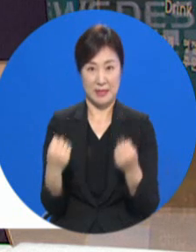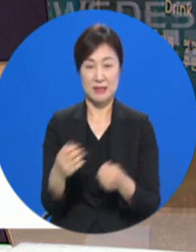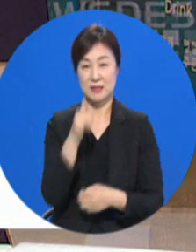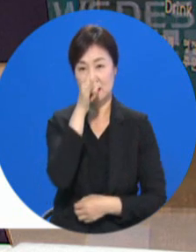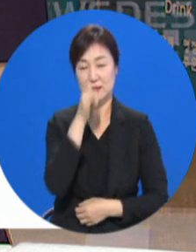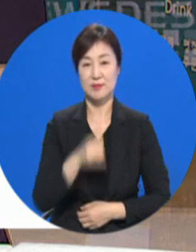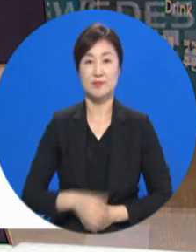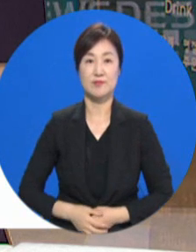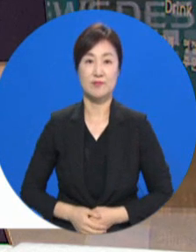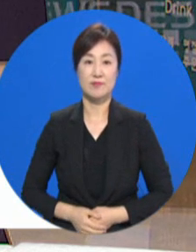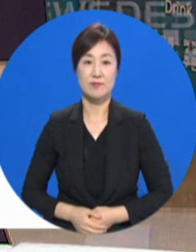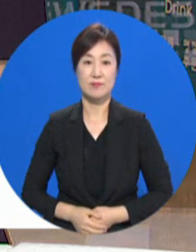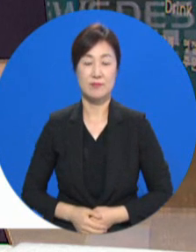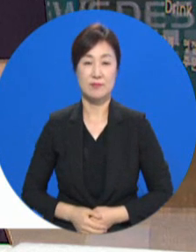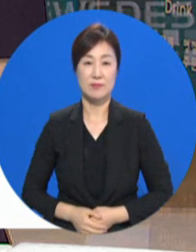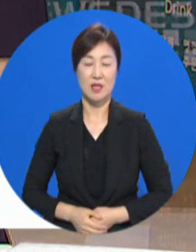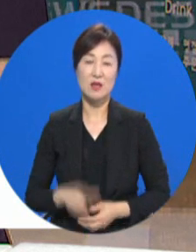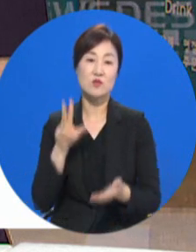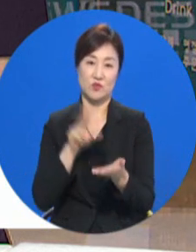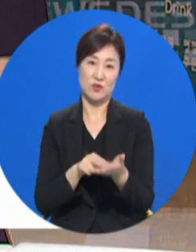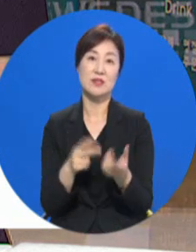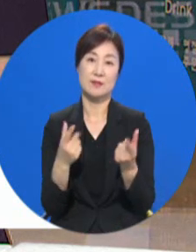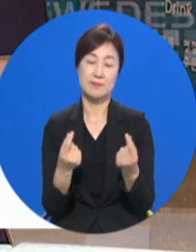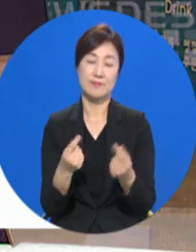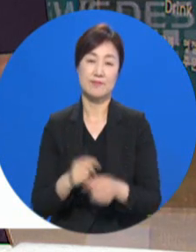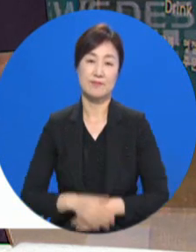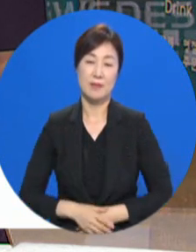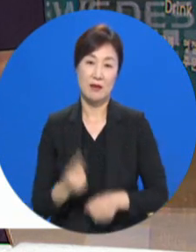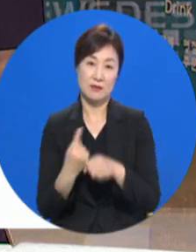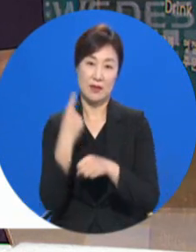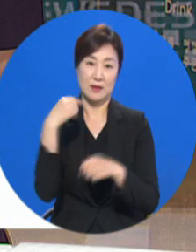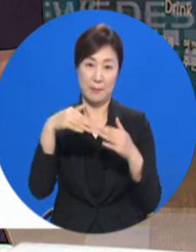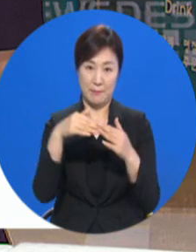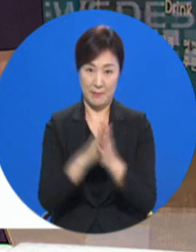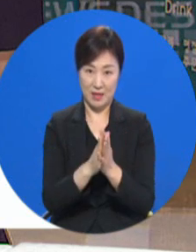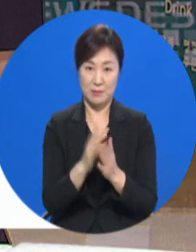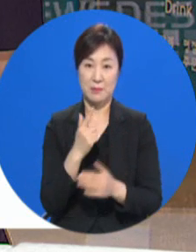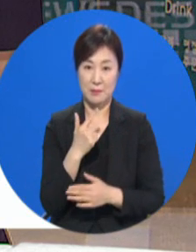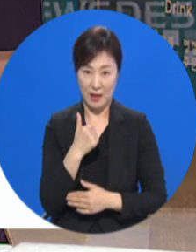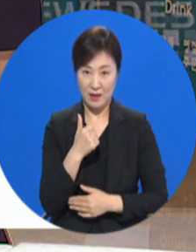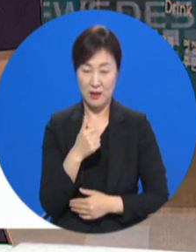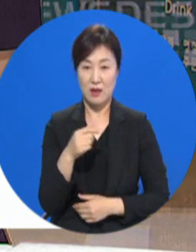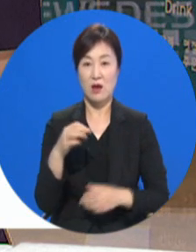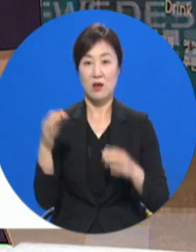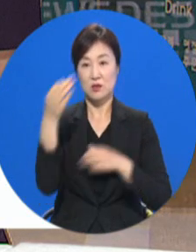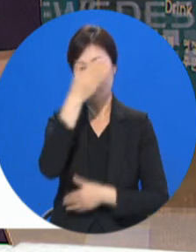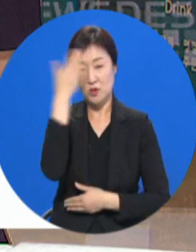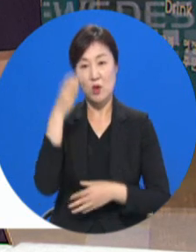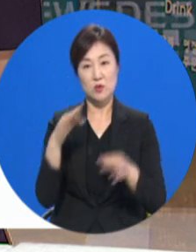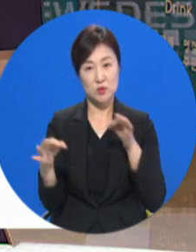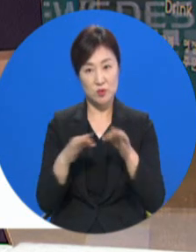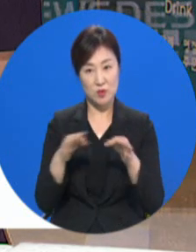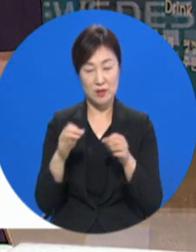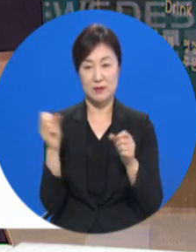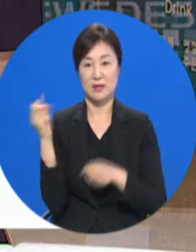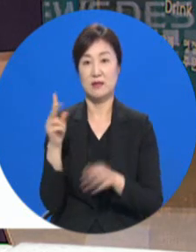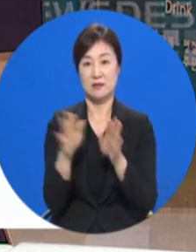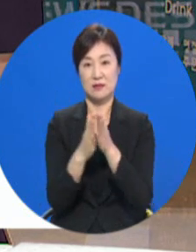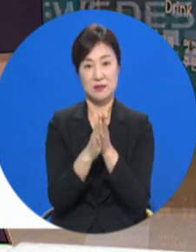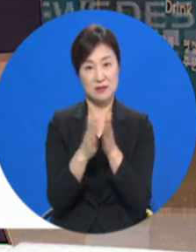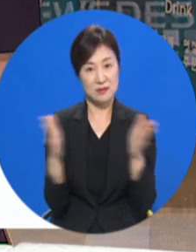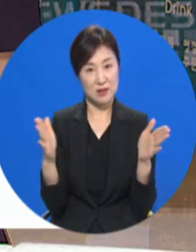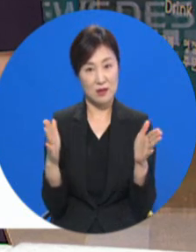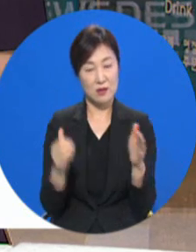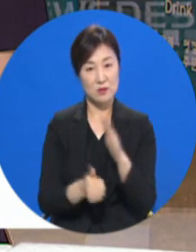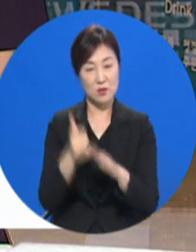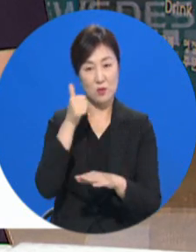적 있는데요. 예, 그게 바로 문제인데요. 작년에 폐업했던 청춘 웃장이 다시 문을 열게 되는데 이번에는 과연 성공할